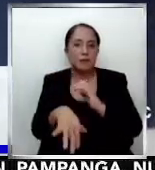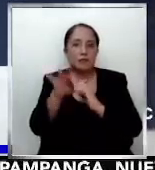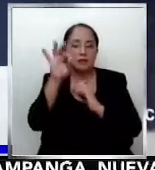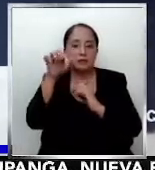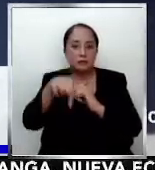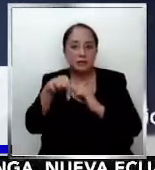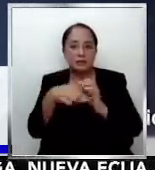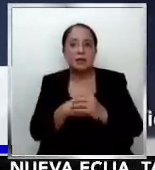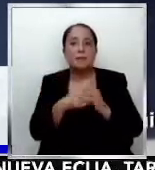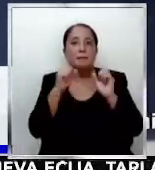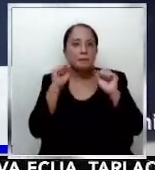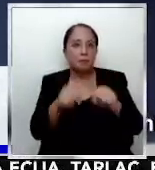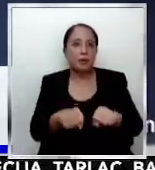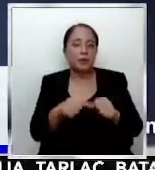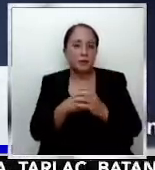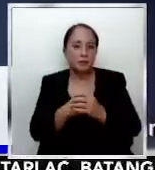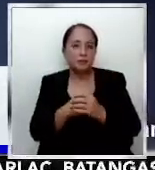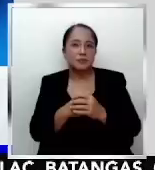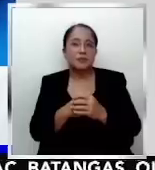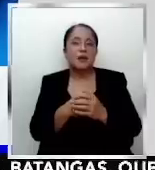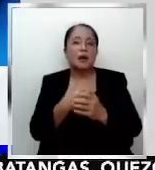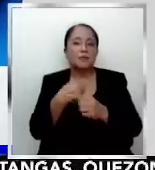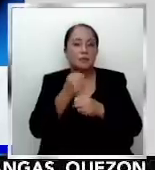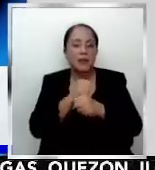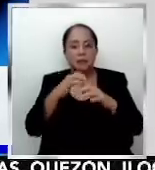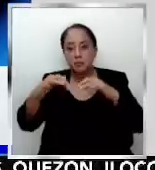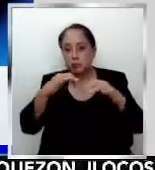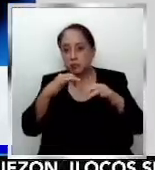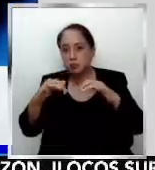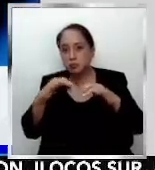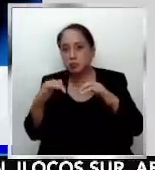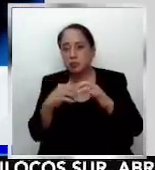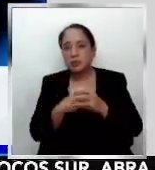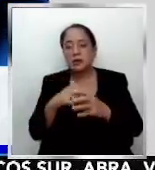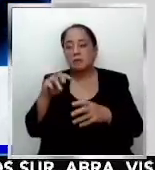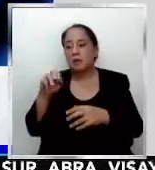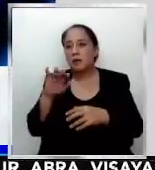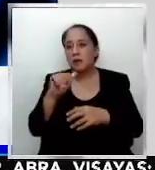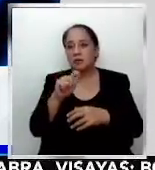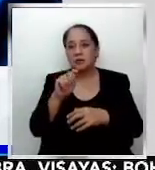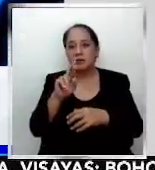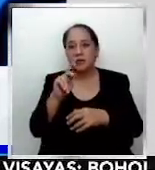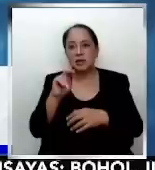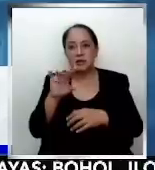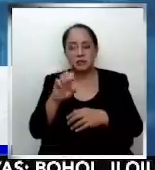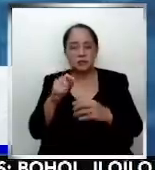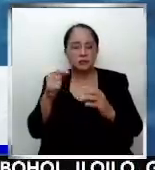ng explorer na si Vescovo na gawa ng mapa ang Challenger Deep sa Mariana Trench, ang pinakamalalim na bahagi ng dagat sa buong